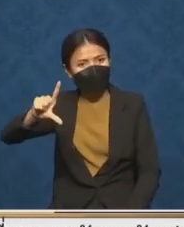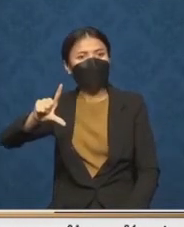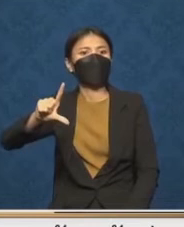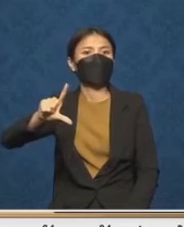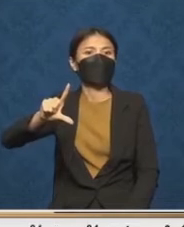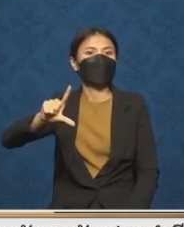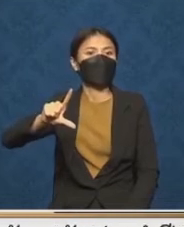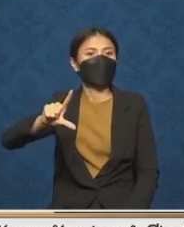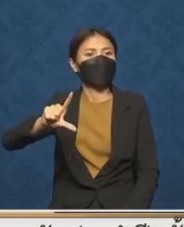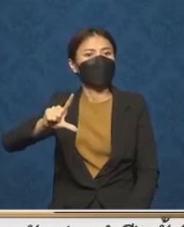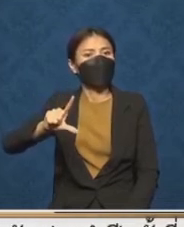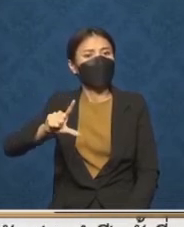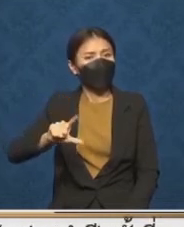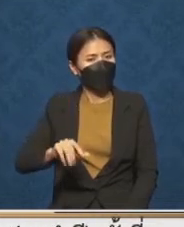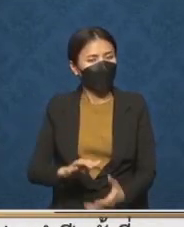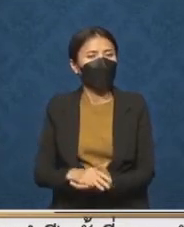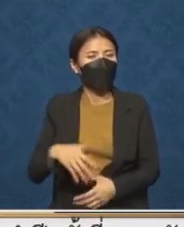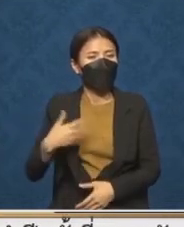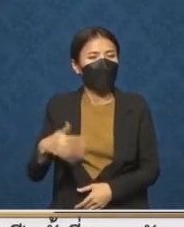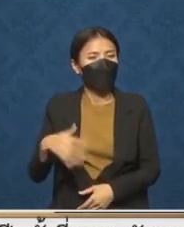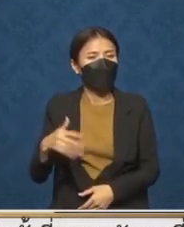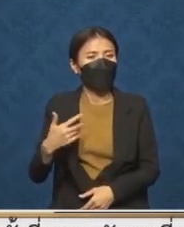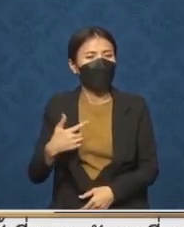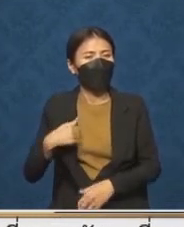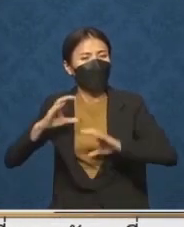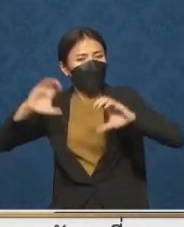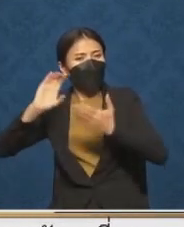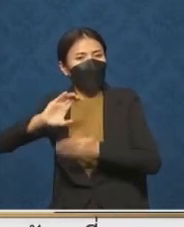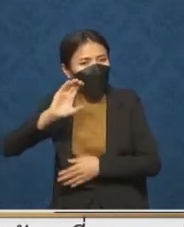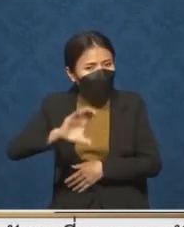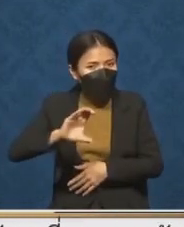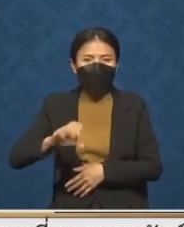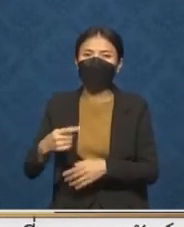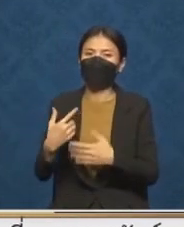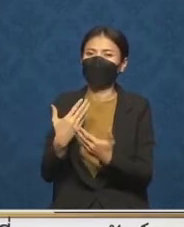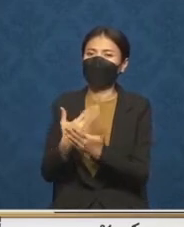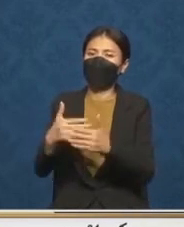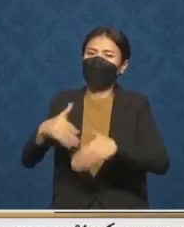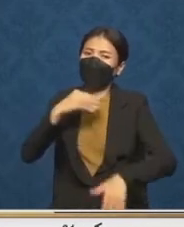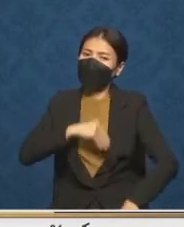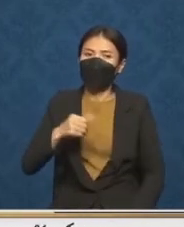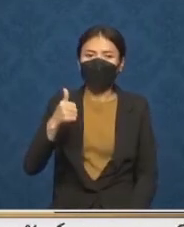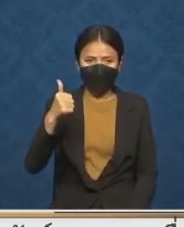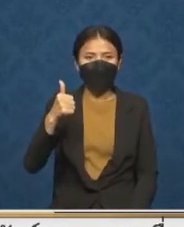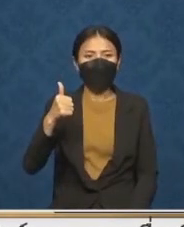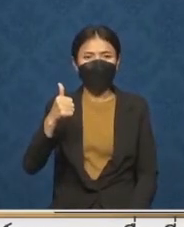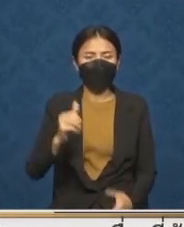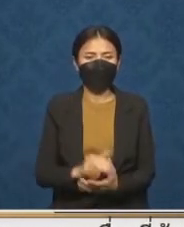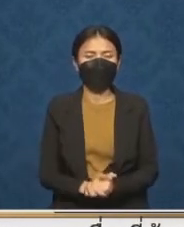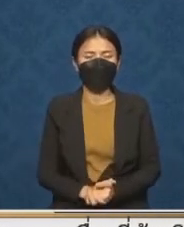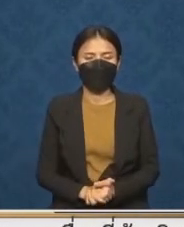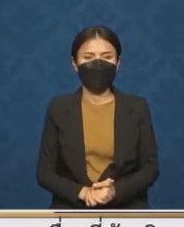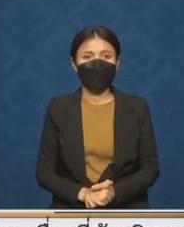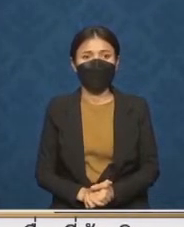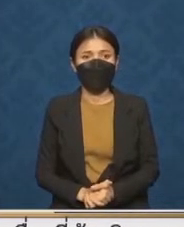หรือเกือบพันเท่าเป็นการลงทุนในมนุษย์ที่ไม่เลวเลยใช่ไหมครับท่านประธานครับการ